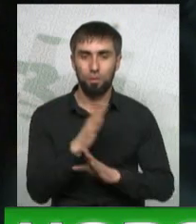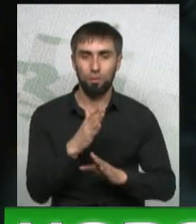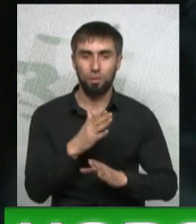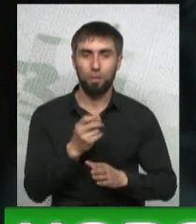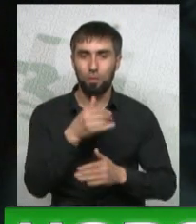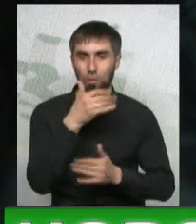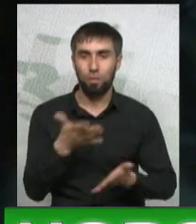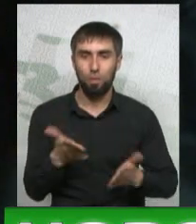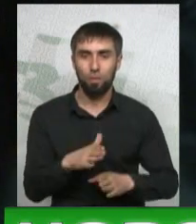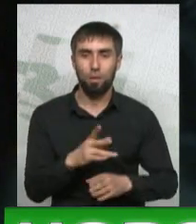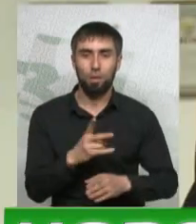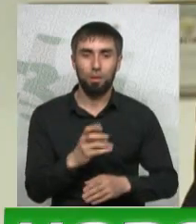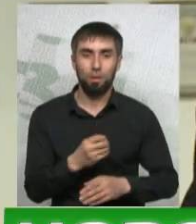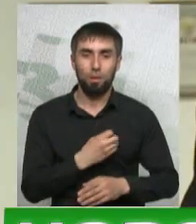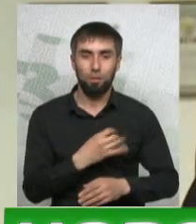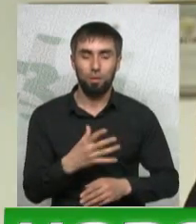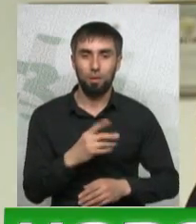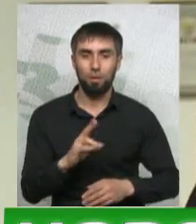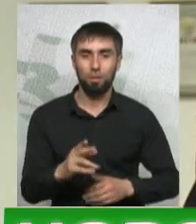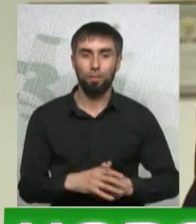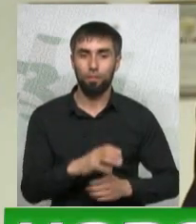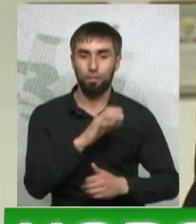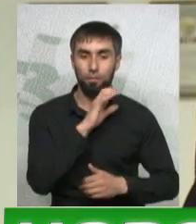могут оставить равнодушными никого.